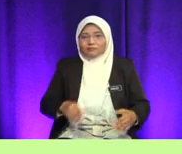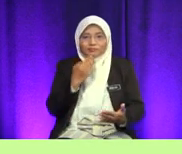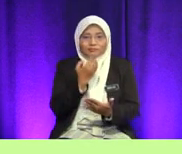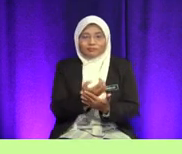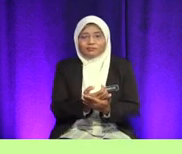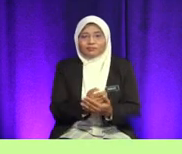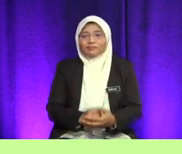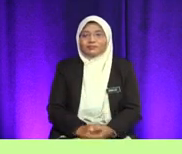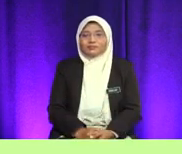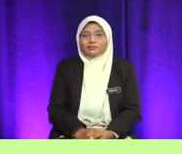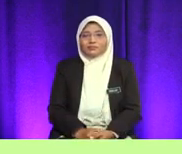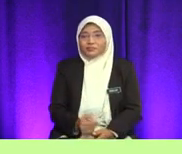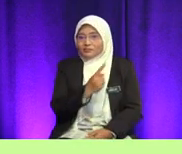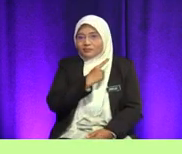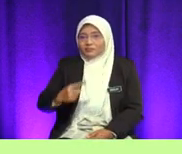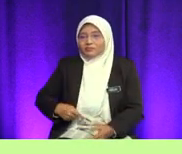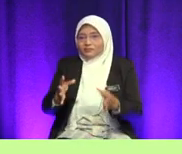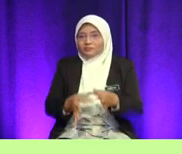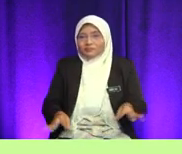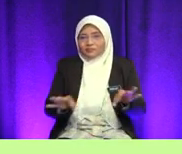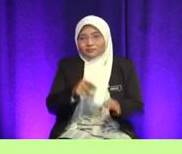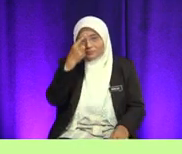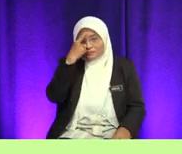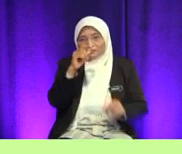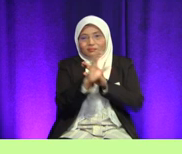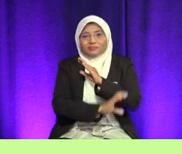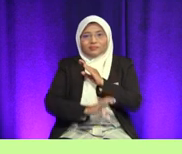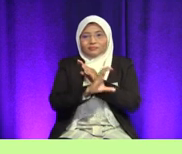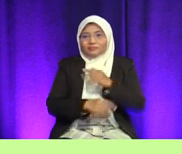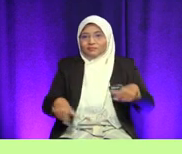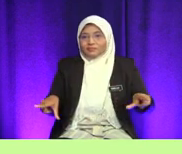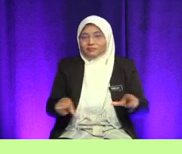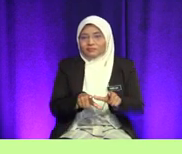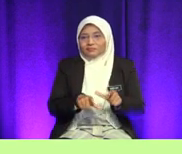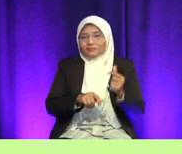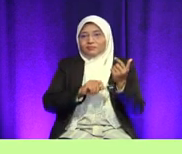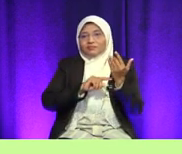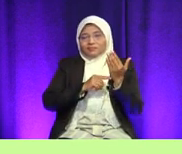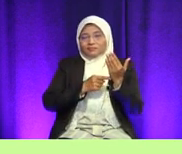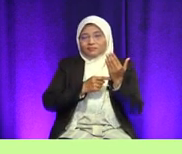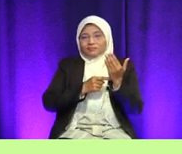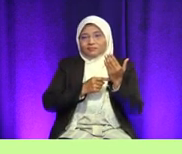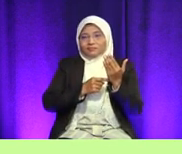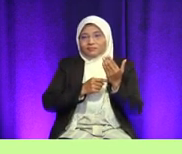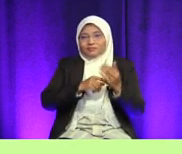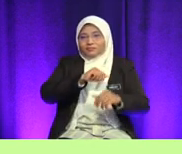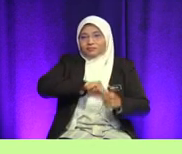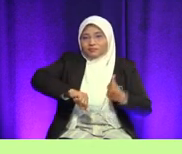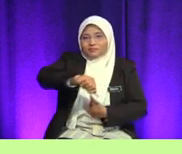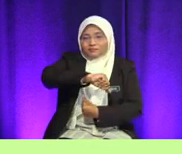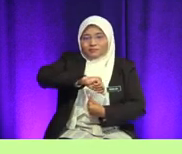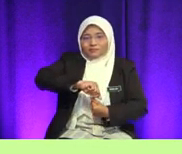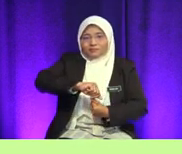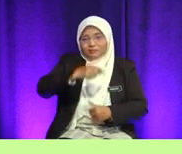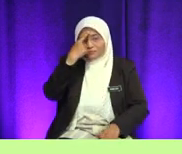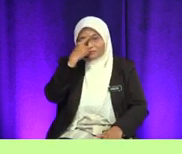kedaulatan penting untuk negara melaksanakan dasar sosial untuk kesejahteraan rakyat agar dapat